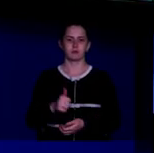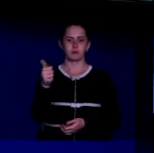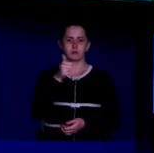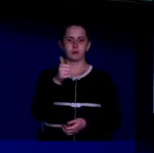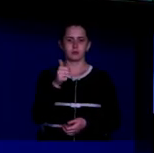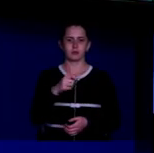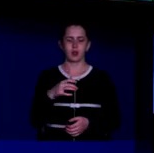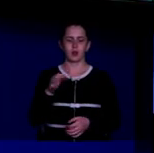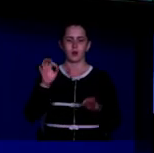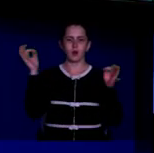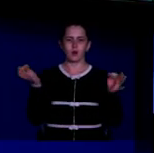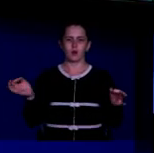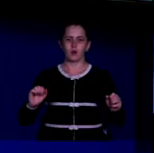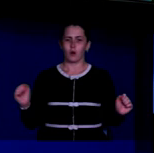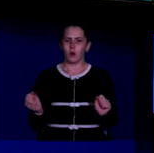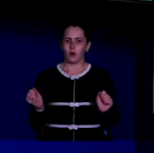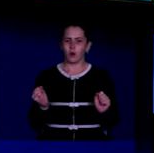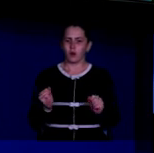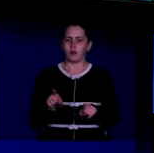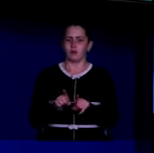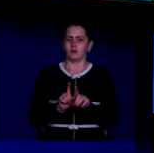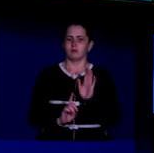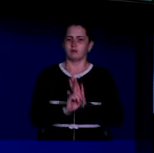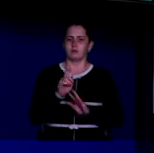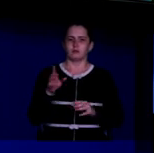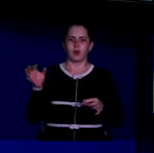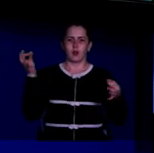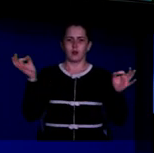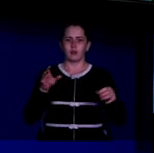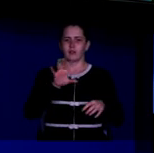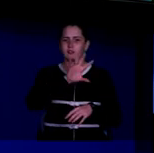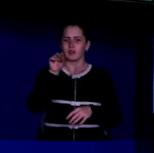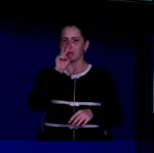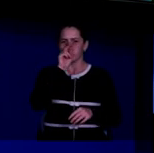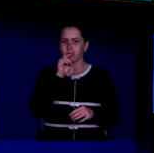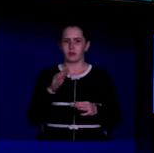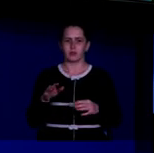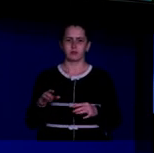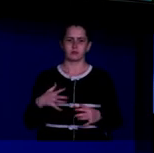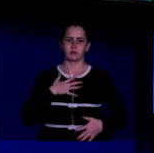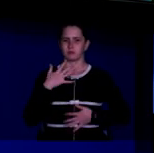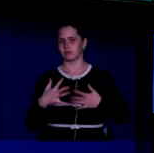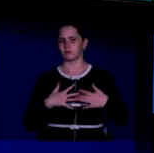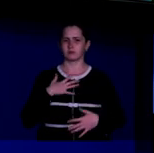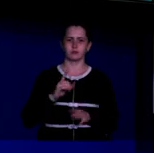Первый осенний холод, от которого пожелтела трава, привел всех птиц в большую тревогу.